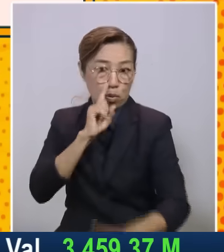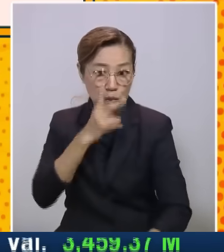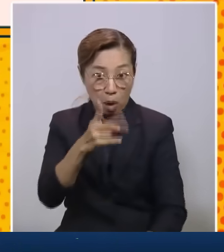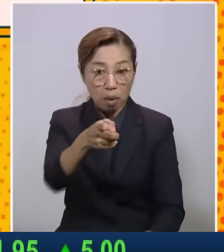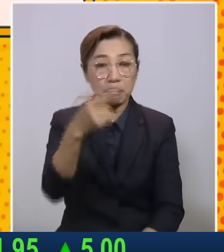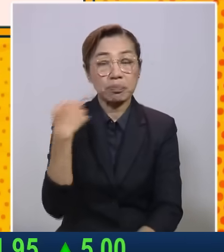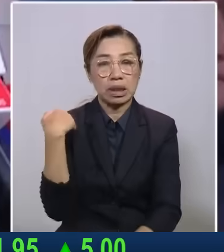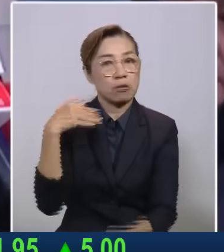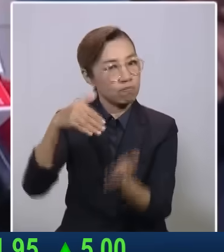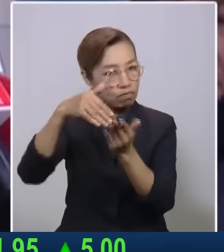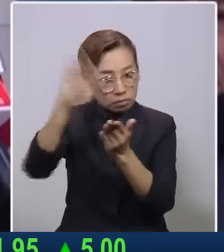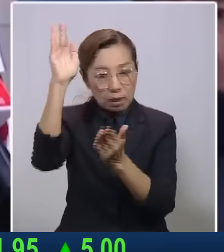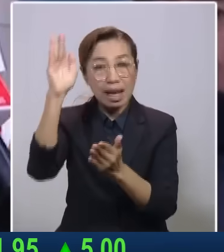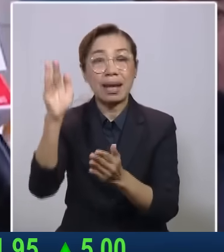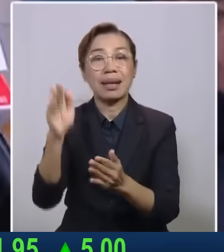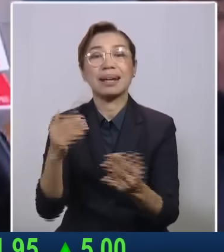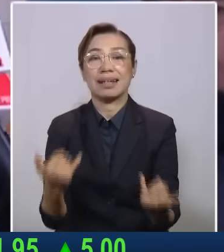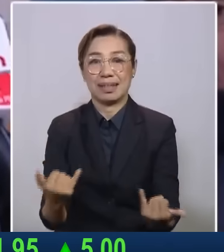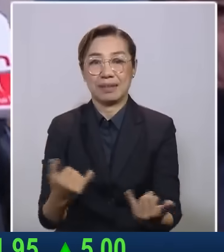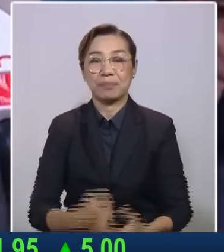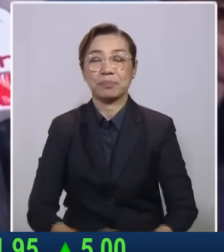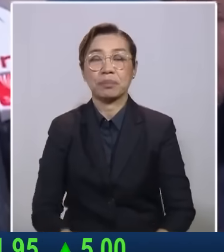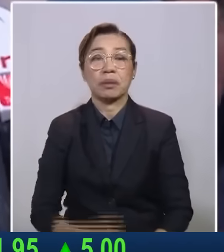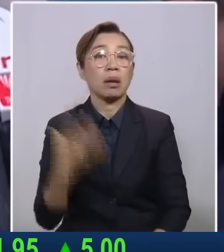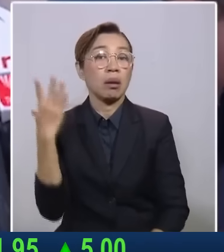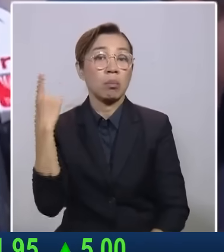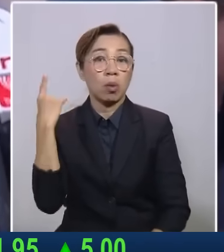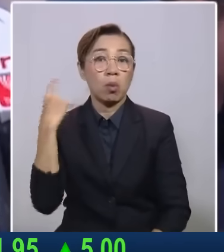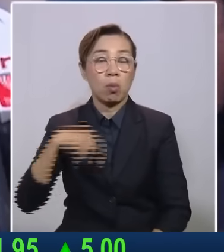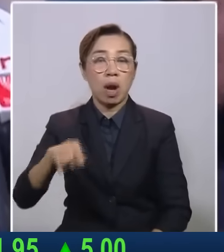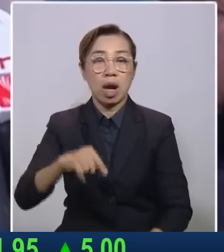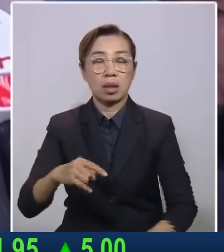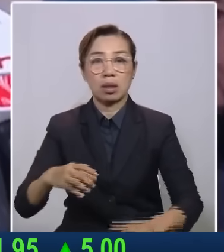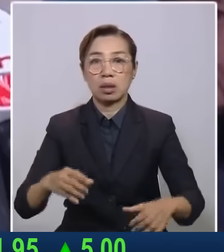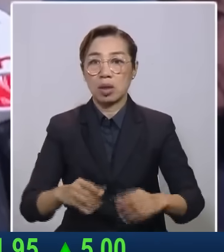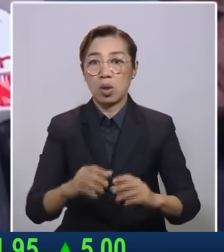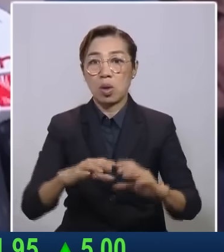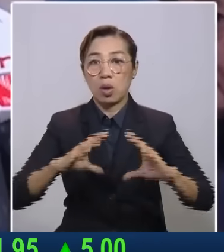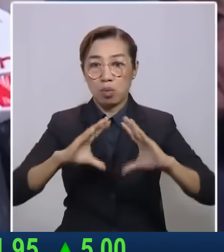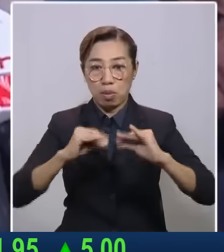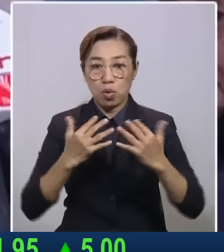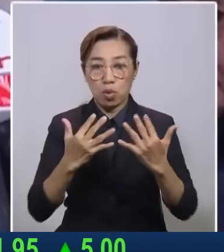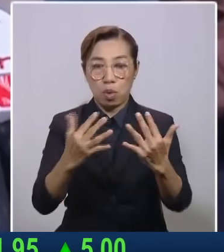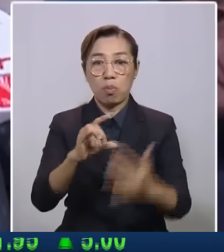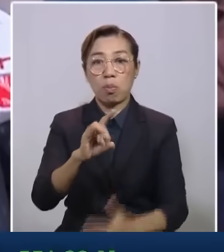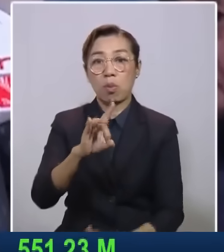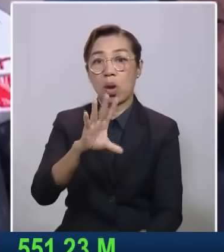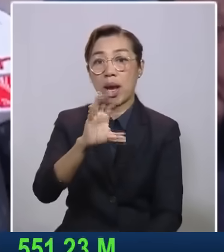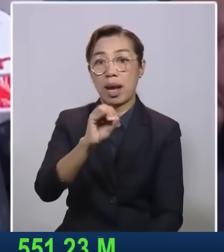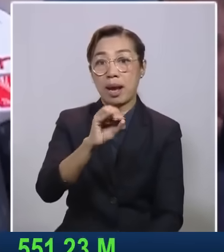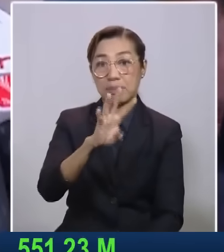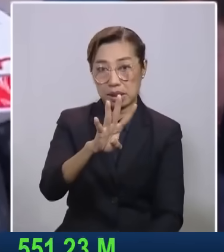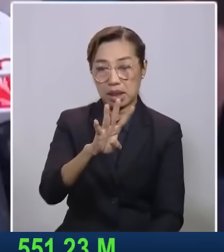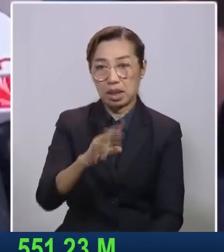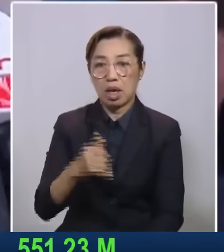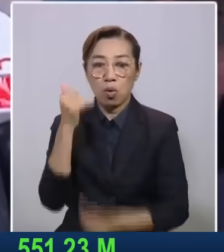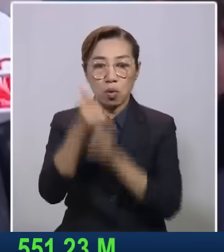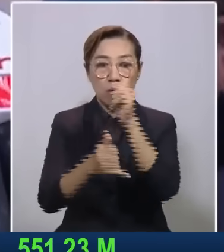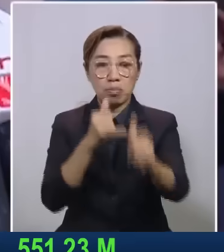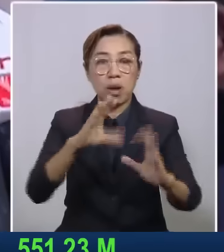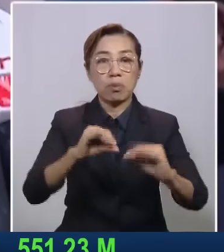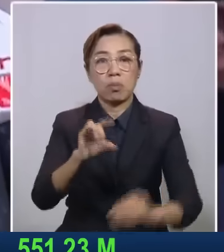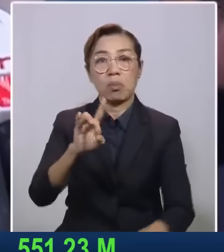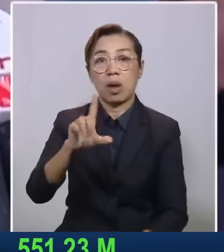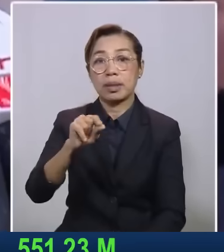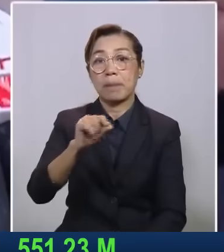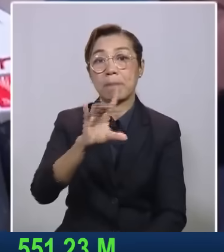อีกก็ต้องพ้นจากสมาชิกพรรคทันทีคือเมื่อวานนี้องค์ประชุม 154มาร่วมประชุม 128มี